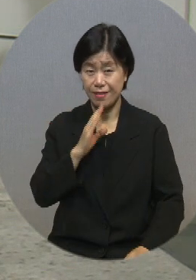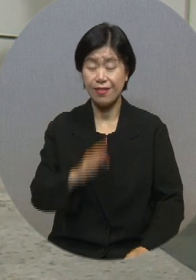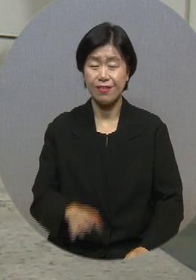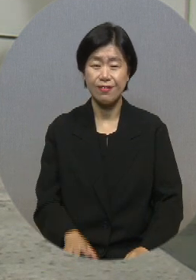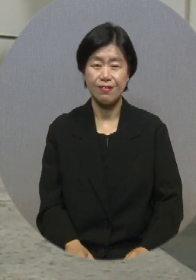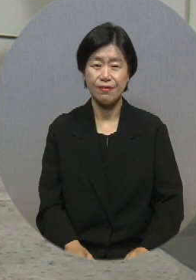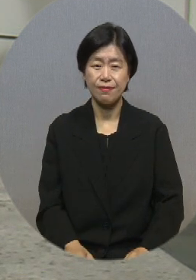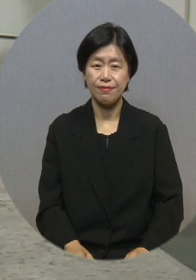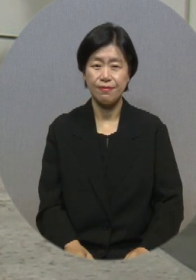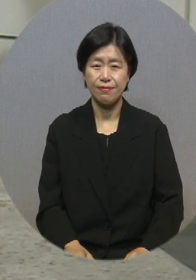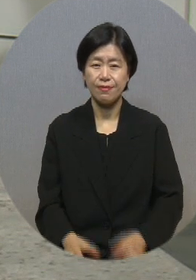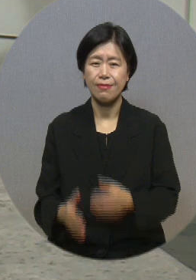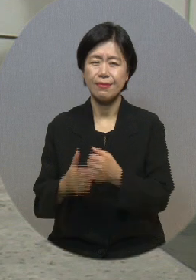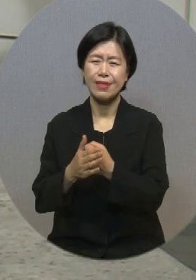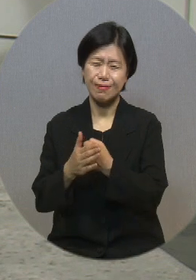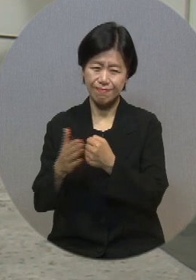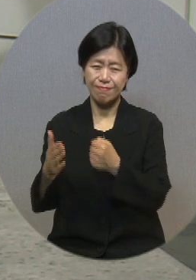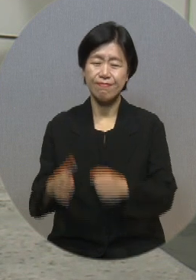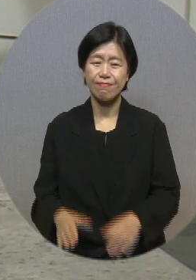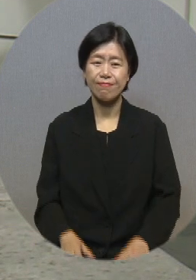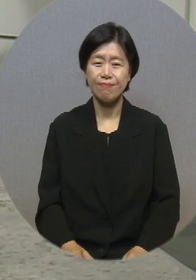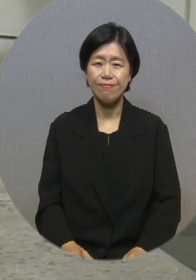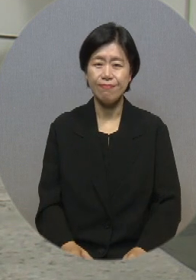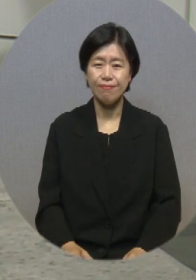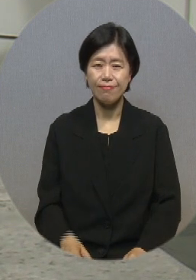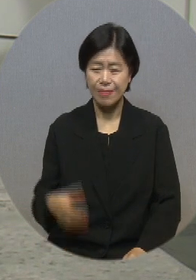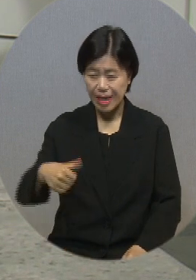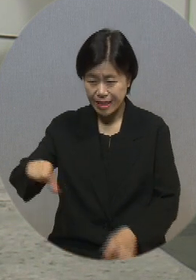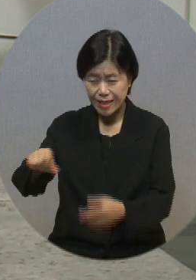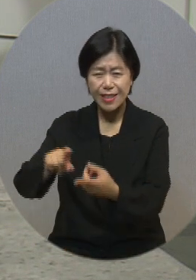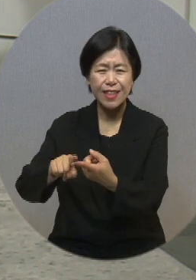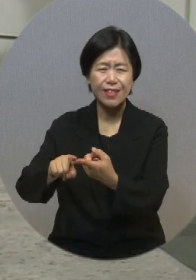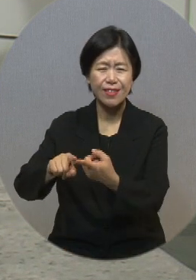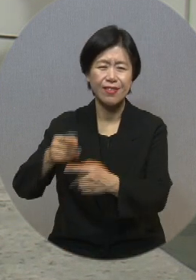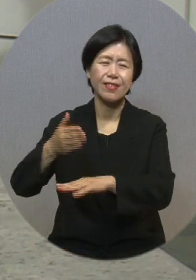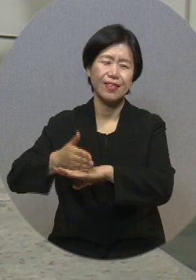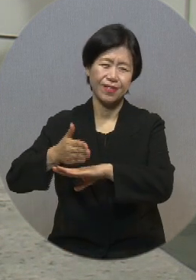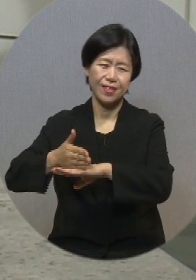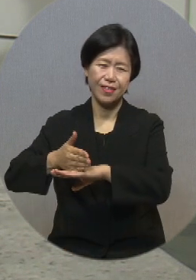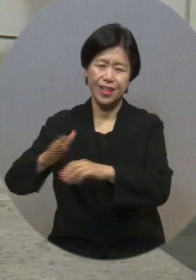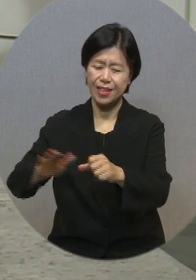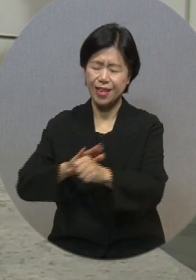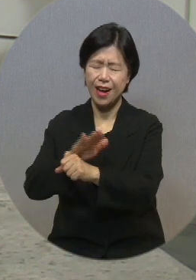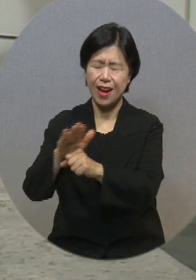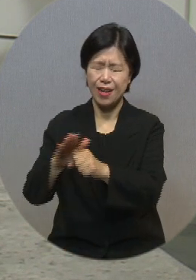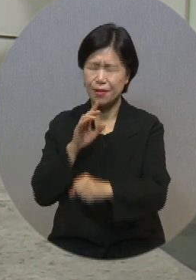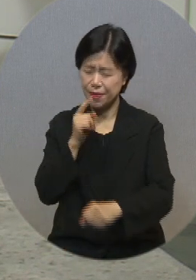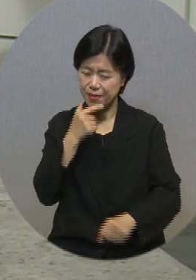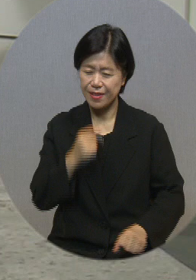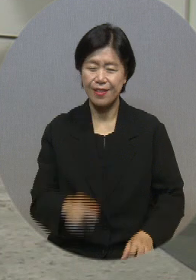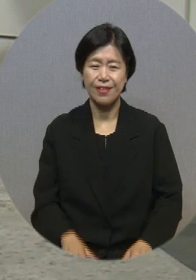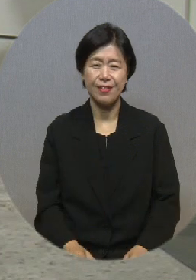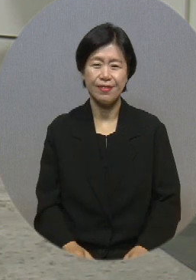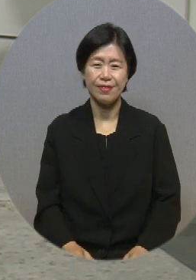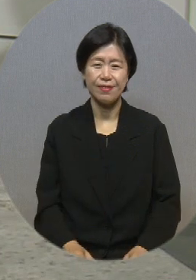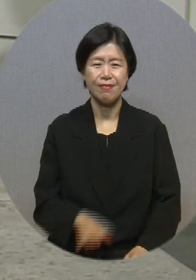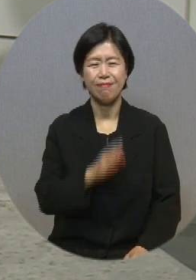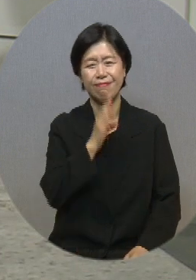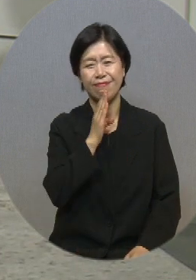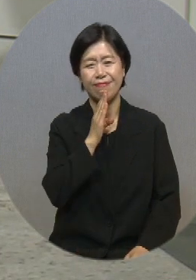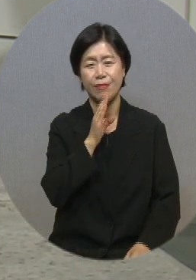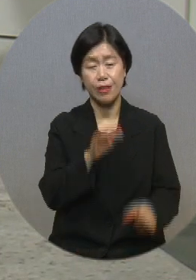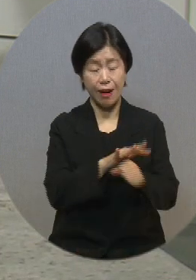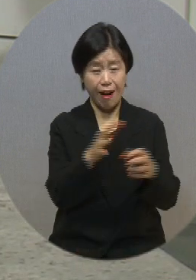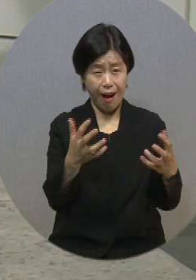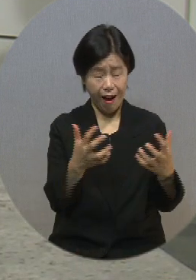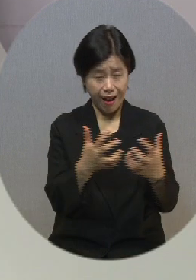예, 예. 예, 그래서 너무 고맙고 네. 사랑한단 말 하고 싶네요. 아이고, 예, 예. 네. 사랑이 철철